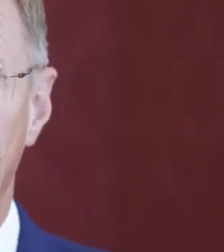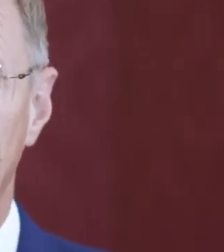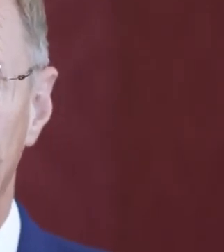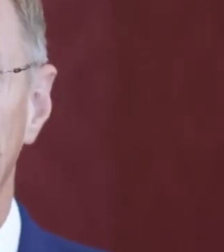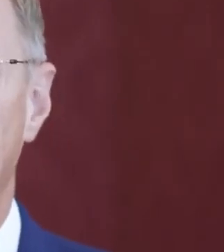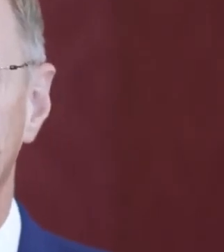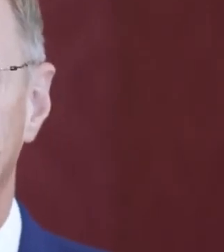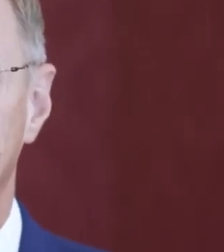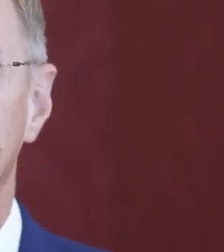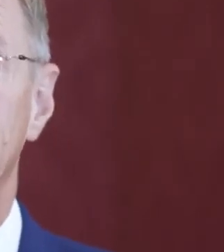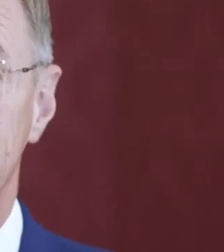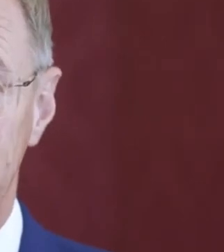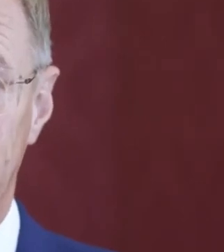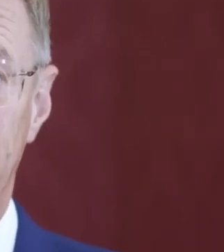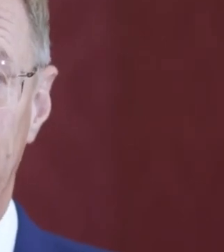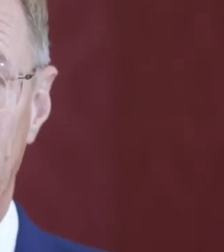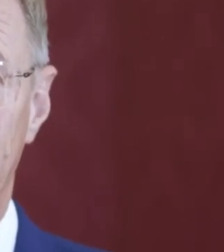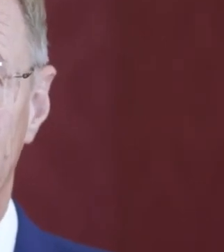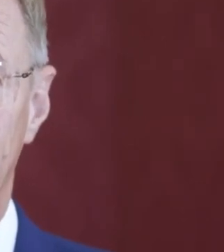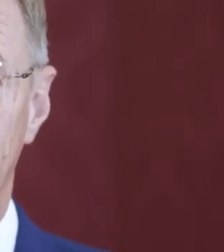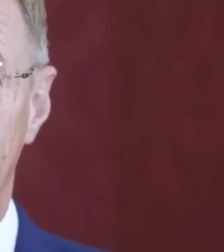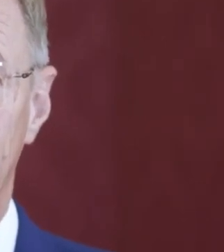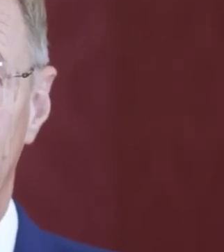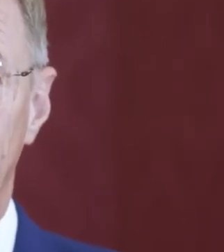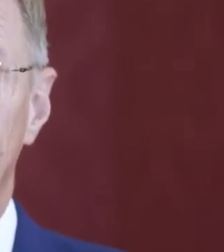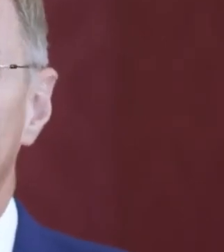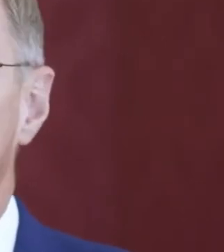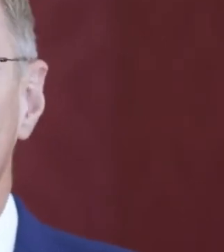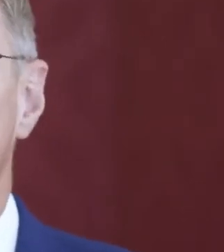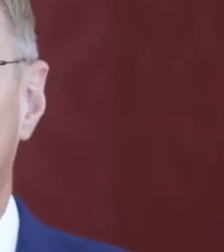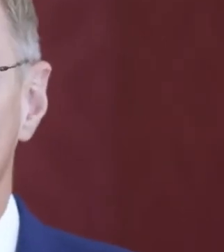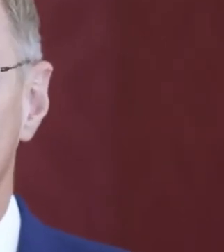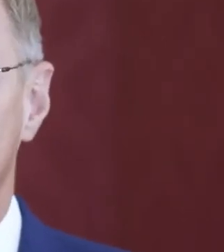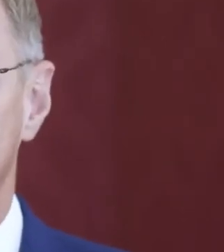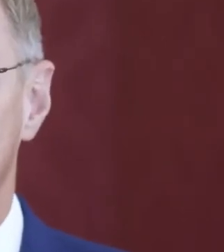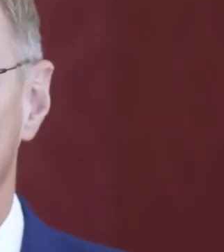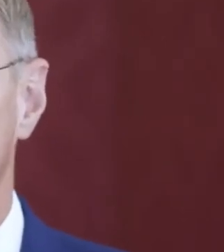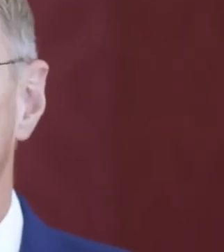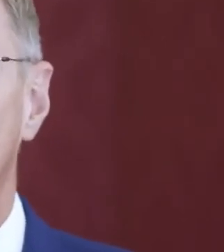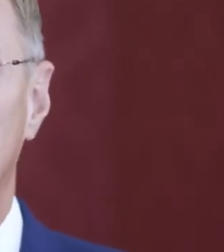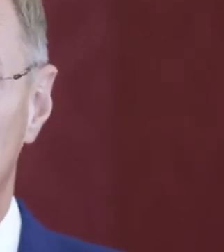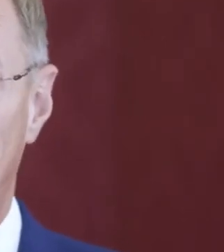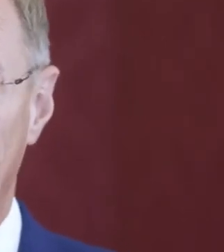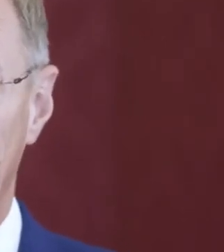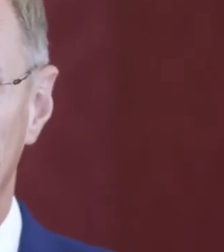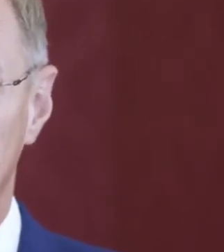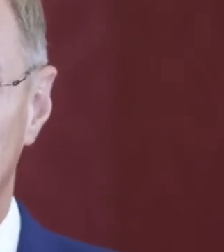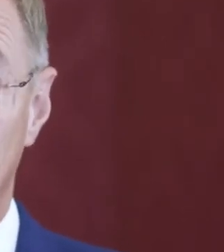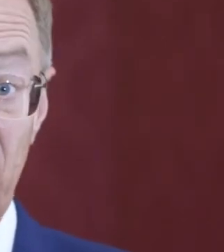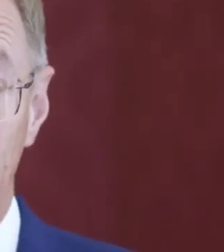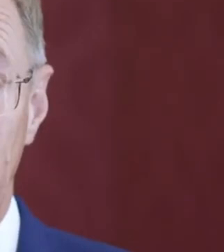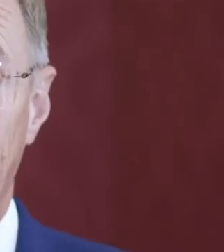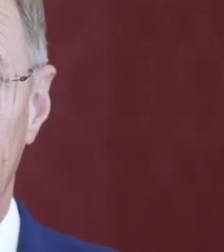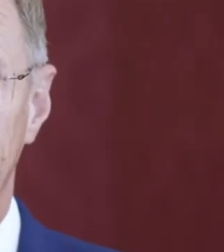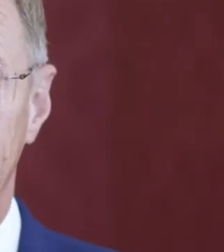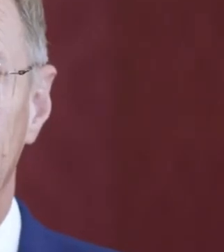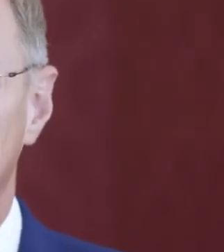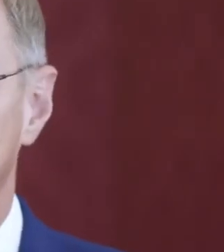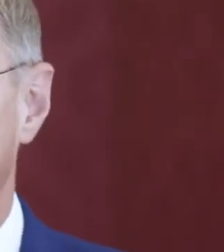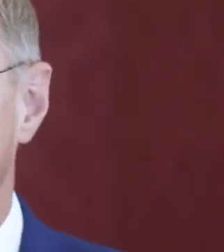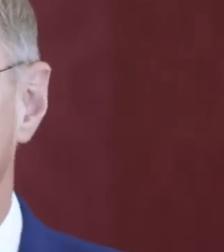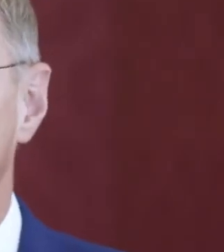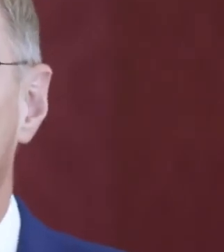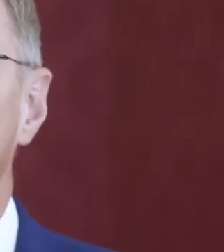schweren Erkrankungen im Alltag, sehr erleichtern. In vielen Branchen hat sich unser Zugang zur Arbeit, wie wir